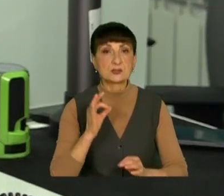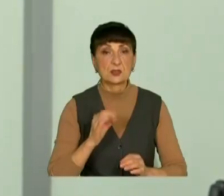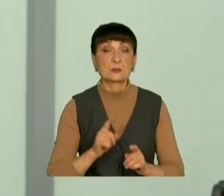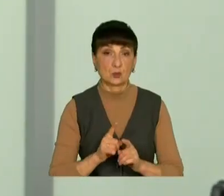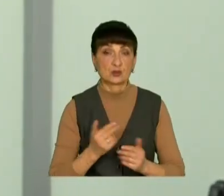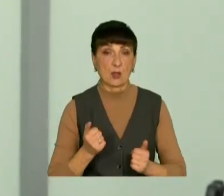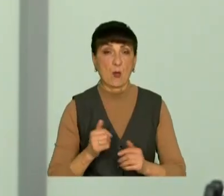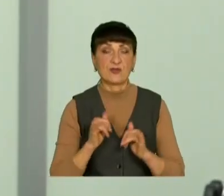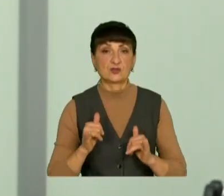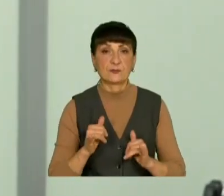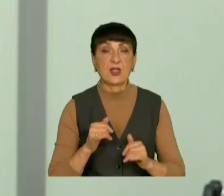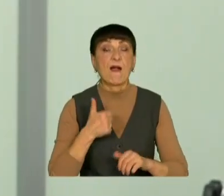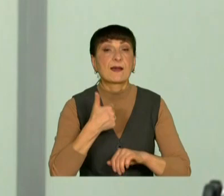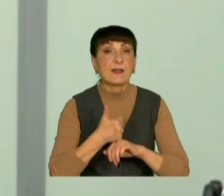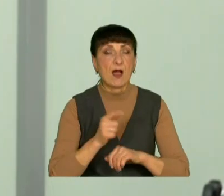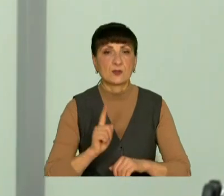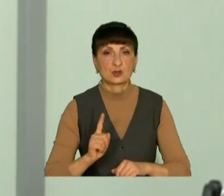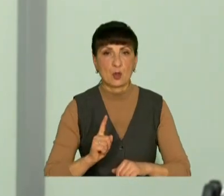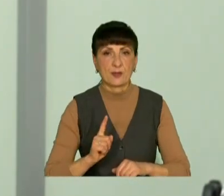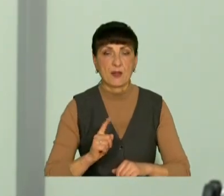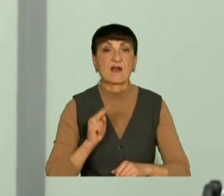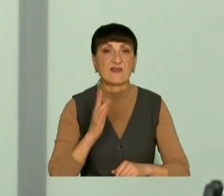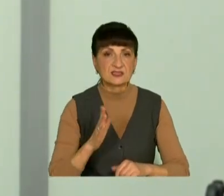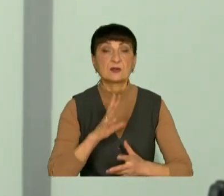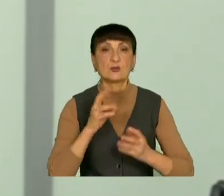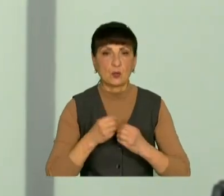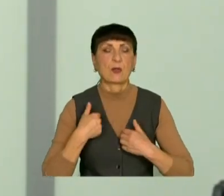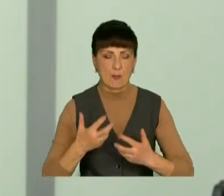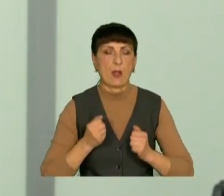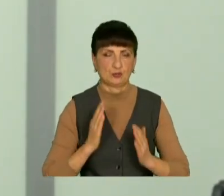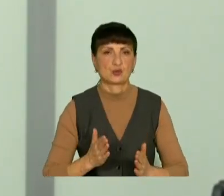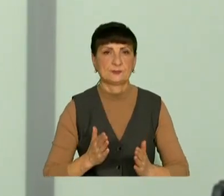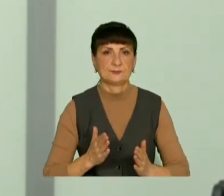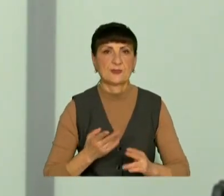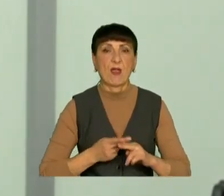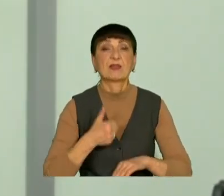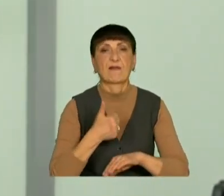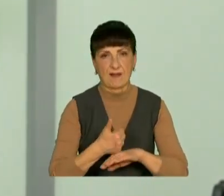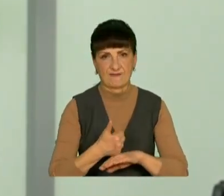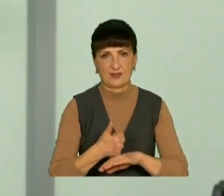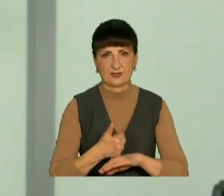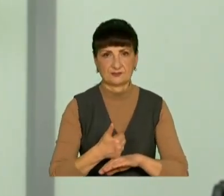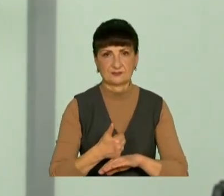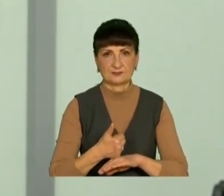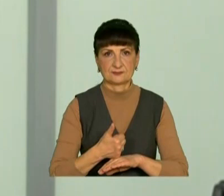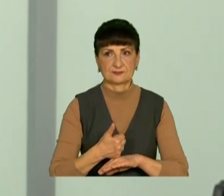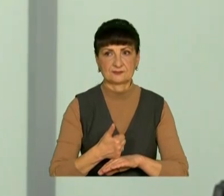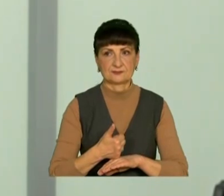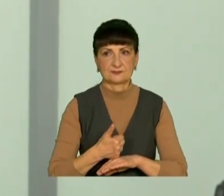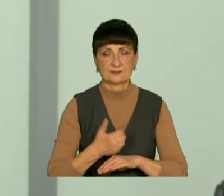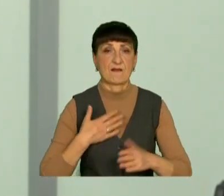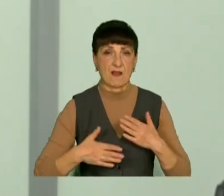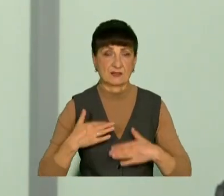тенге. Главное, что квартиру в итоге я получу. Это главное, что